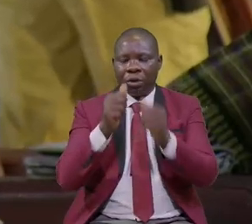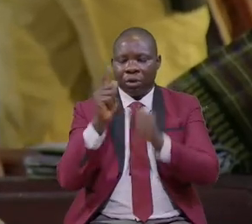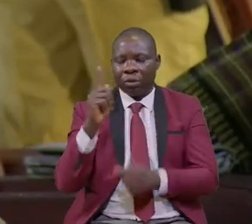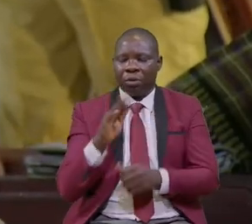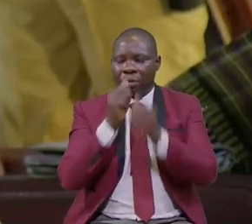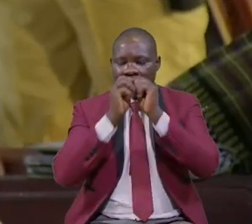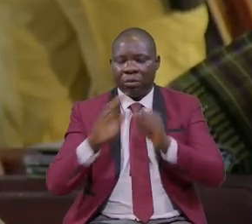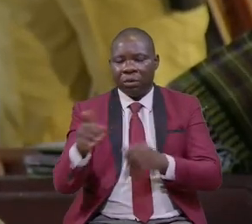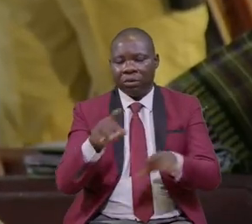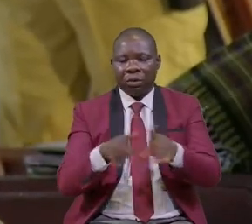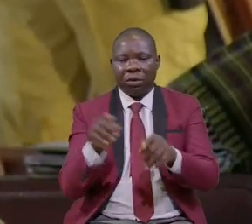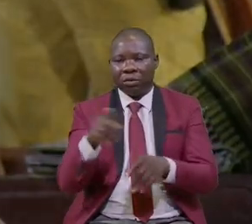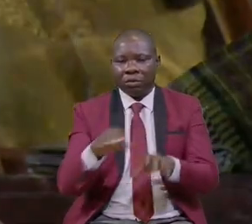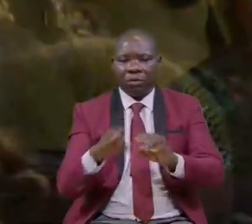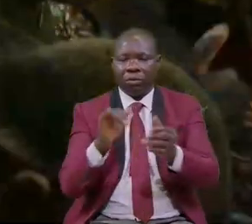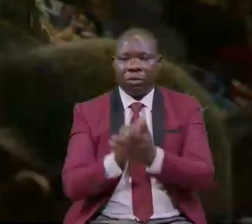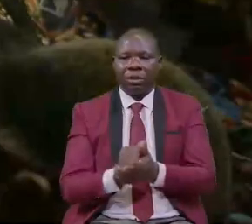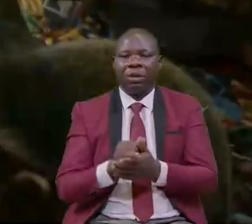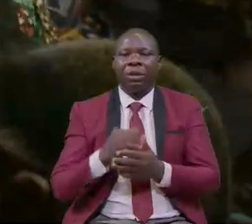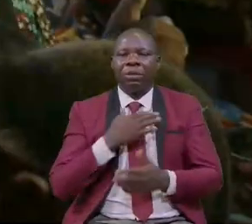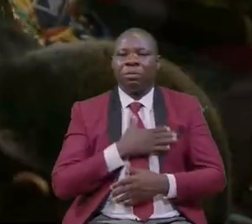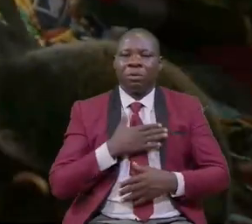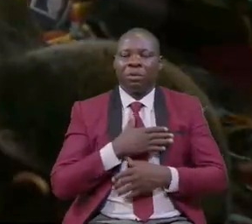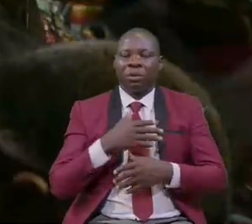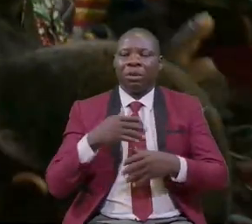te reçoive et s'occupe de toi.